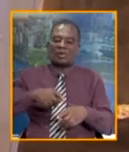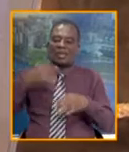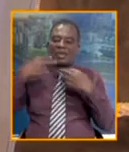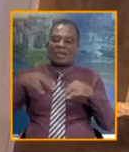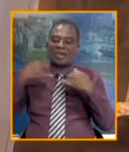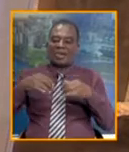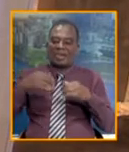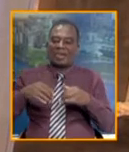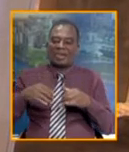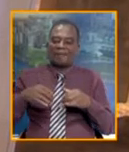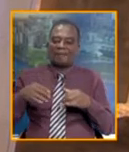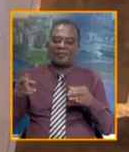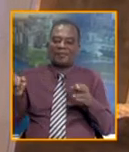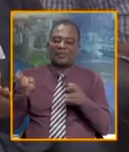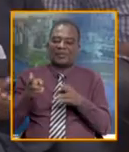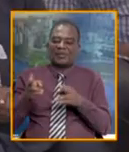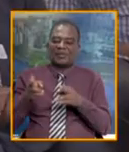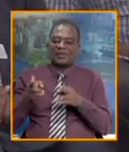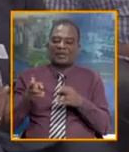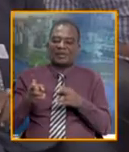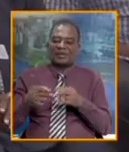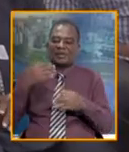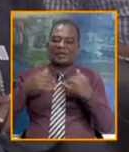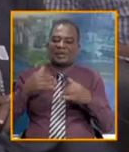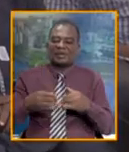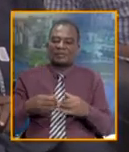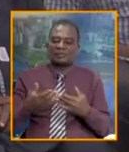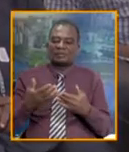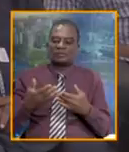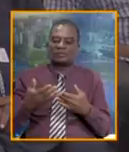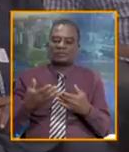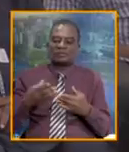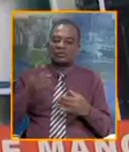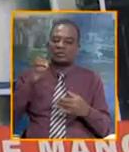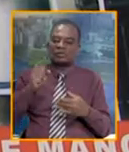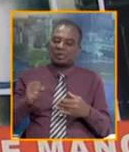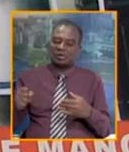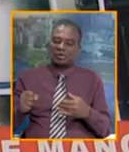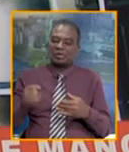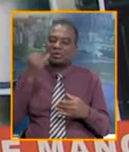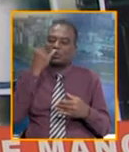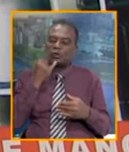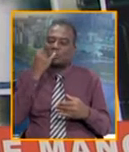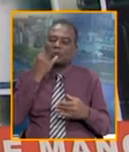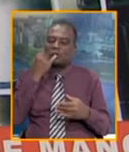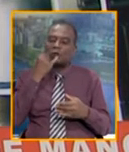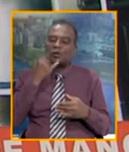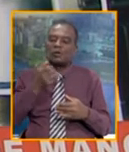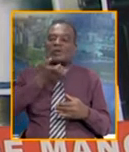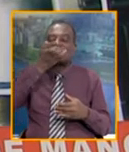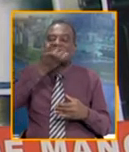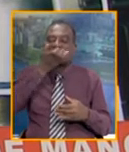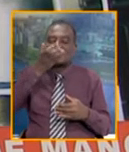unité semi-industrielle de production de jus de mangue à Wolo, la capitale de la mangue dans le département de